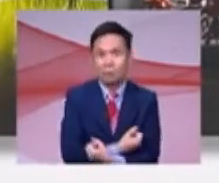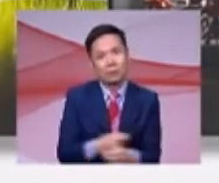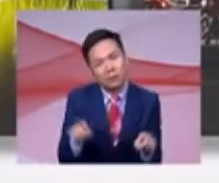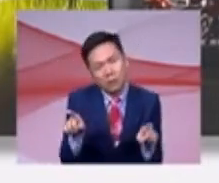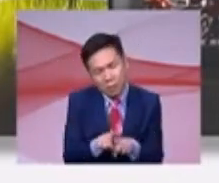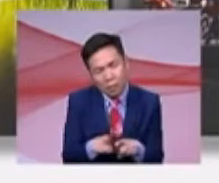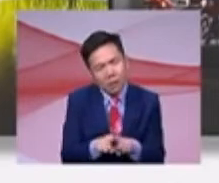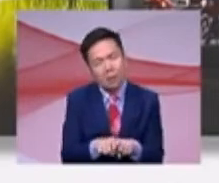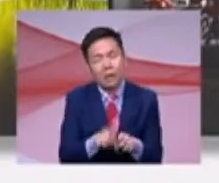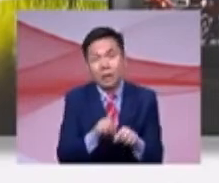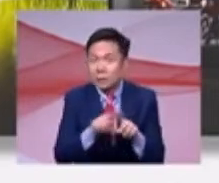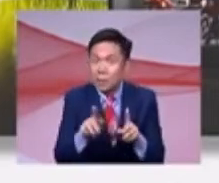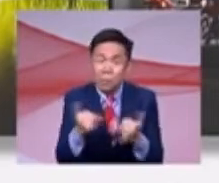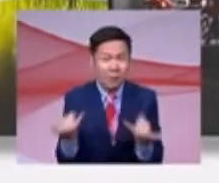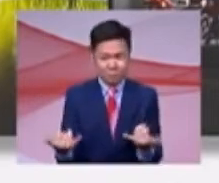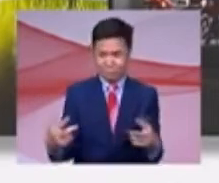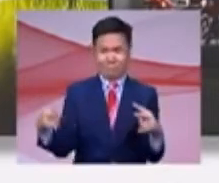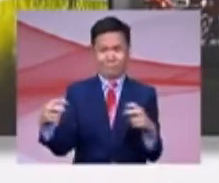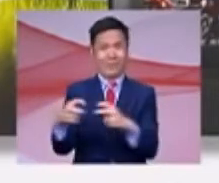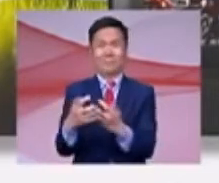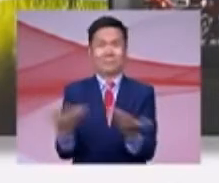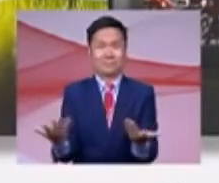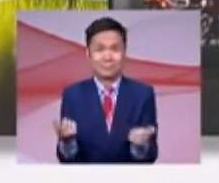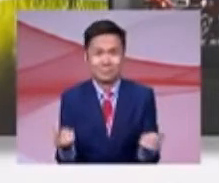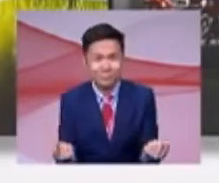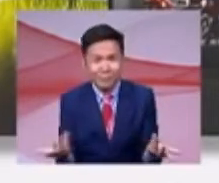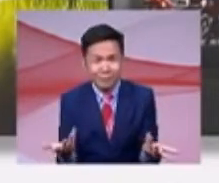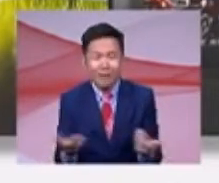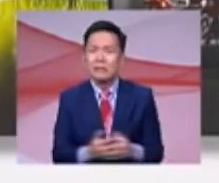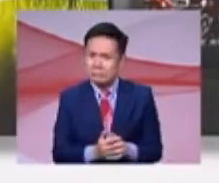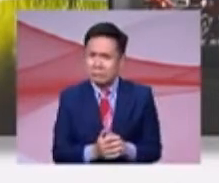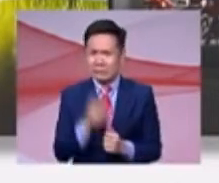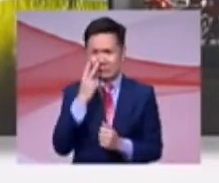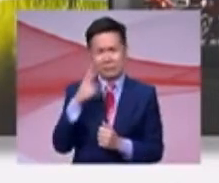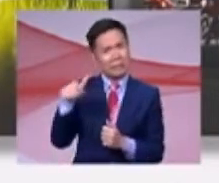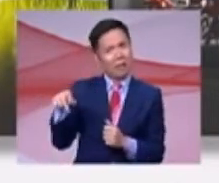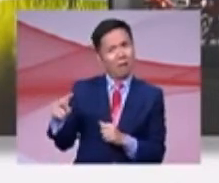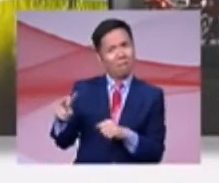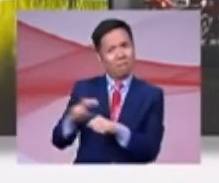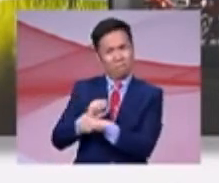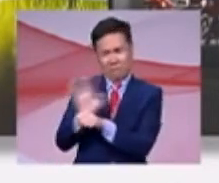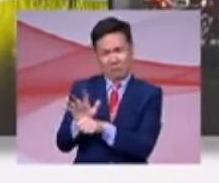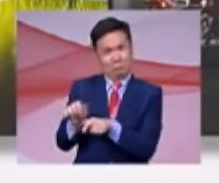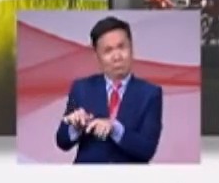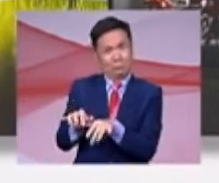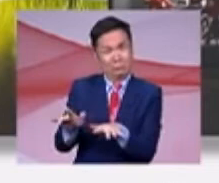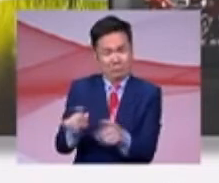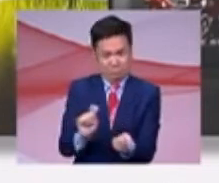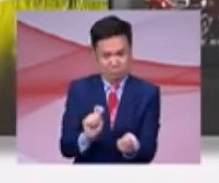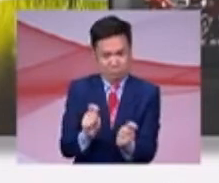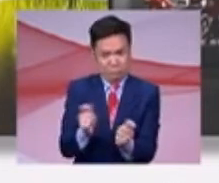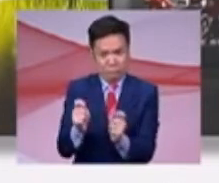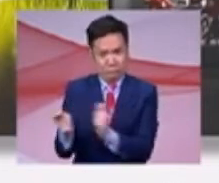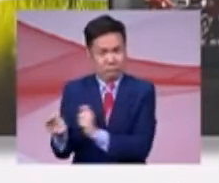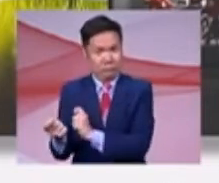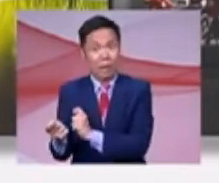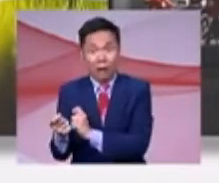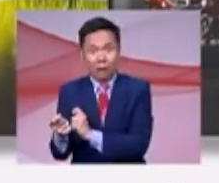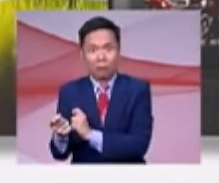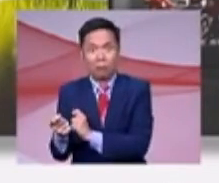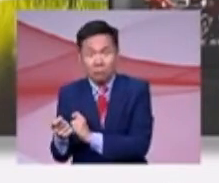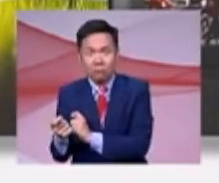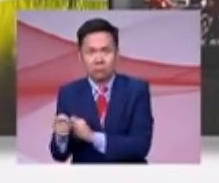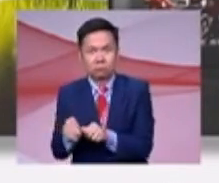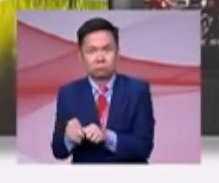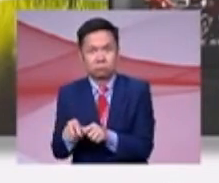lihat, kita kena hidup dengan virus ni. Apa yang pentinglah kita lihat, virus tersebut telah pun beradaptasi